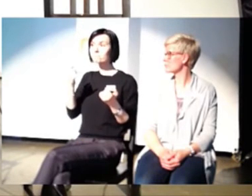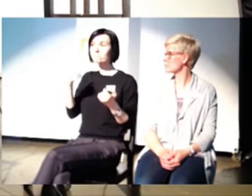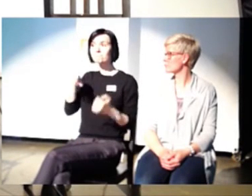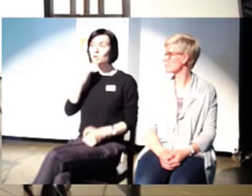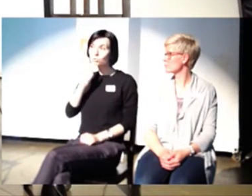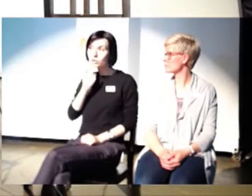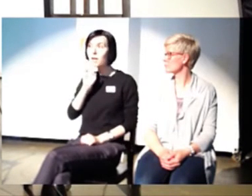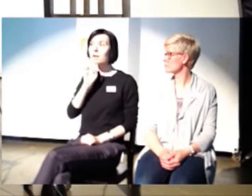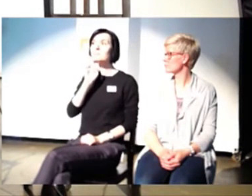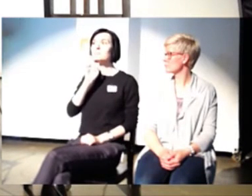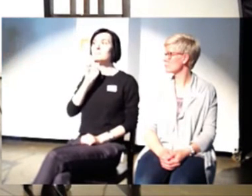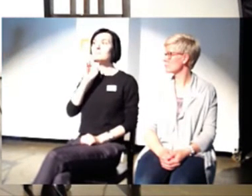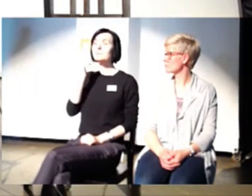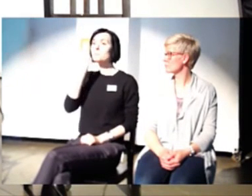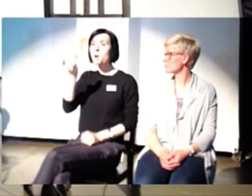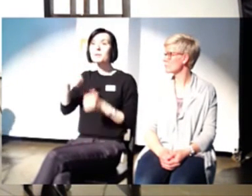näitä mahdollisuuksia.